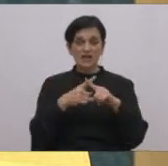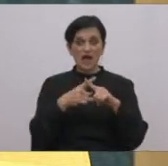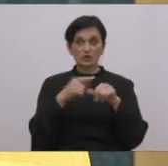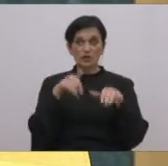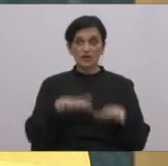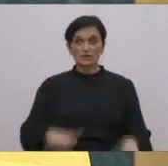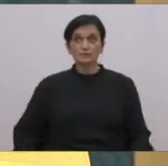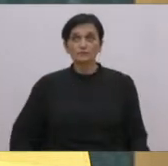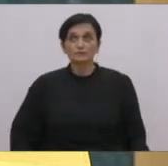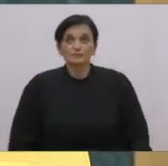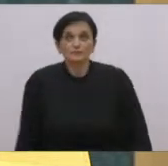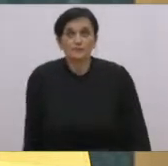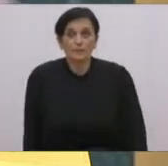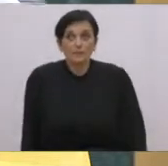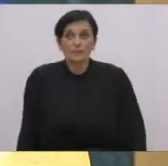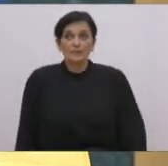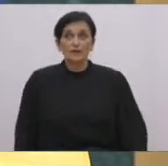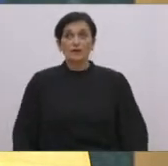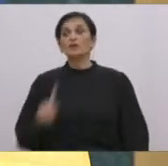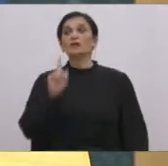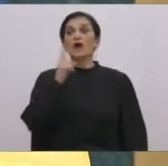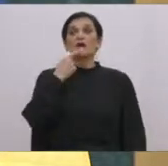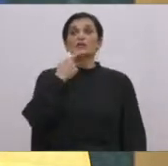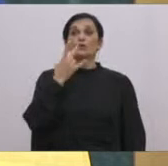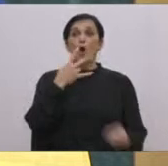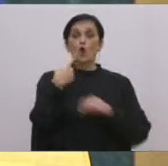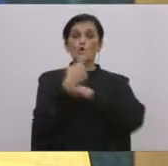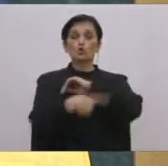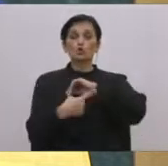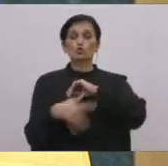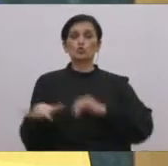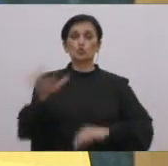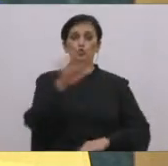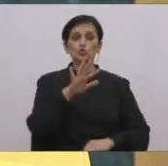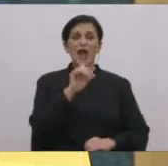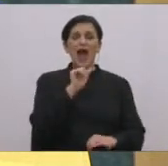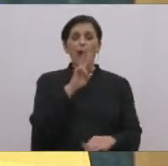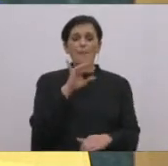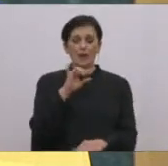gadatsqeta. Amastanave, radkma unda, dushetshi, abastumanshi, velisixeshi,